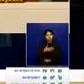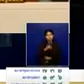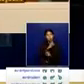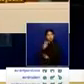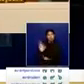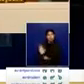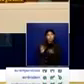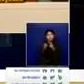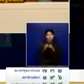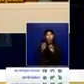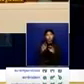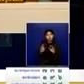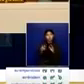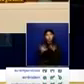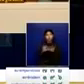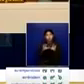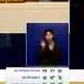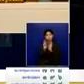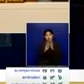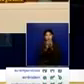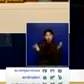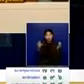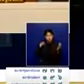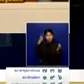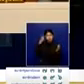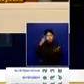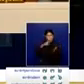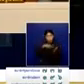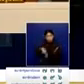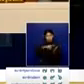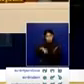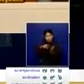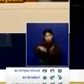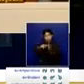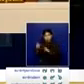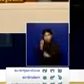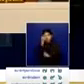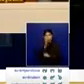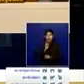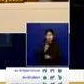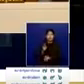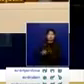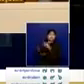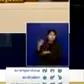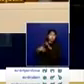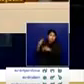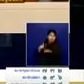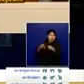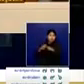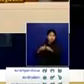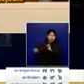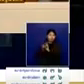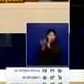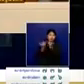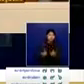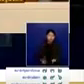ยุ่งเกี่ยวกับการร่างรัฐธรรมนูญผมคิดว่ามีการตรวจสอบการถ่วงดุลที่เข้มข้นเพราะอะไรเพราะประวัติศาสตร์มันเกิดขึ้นมาแล้ววันนี้อยาก